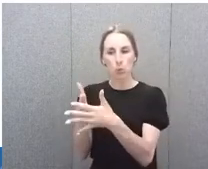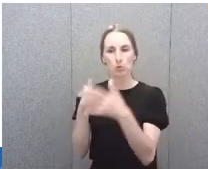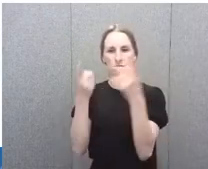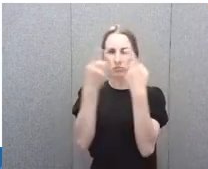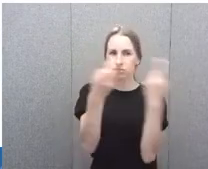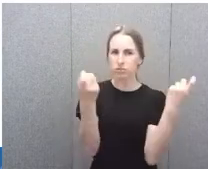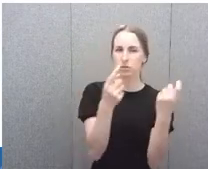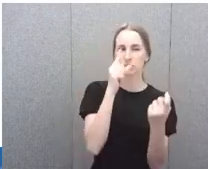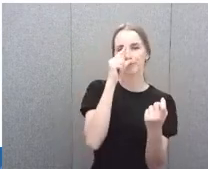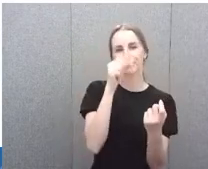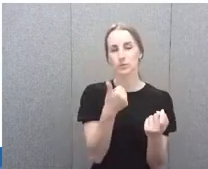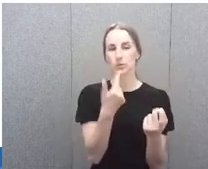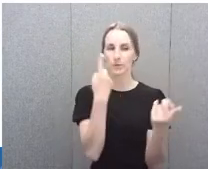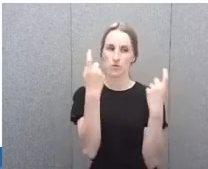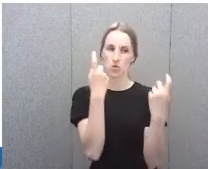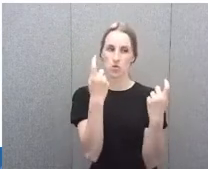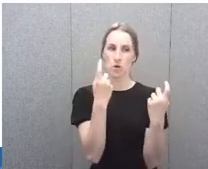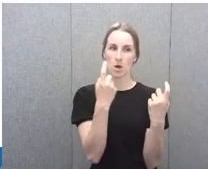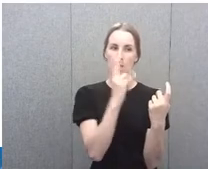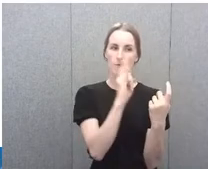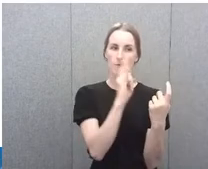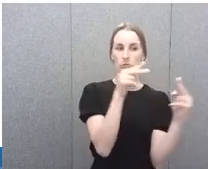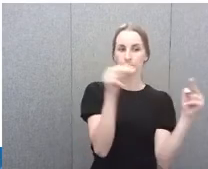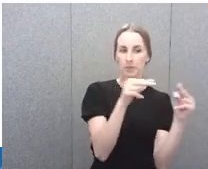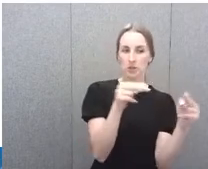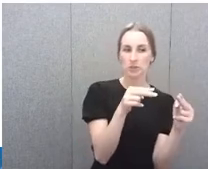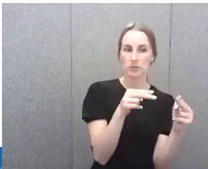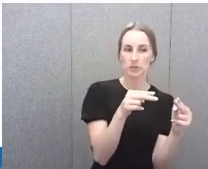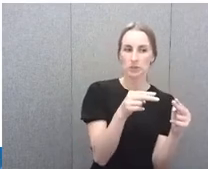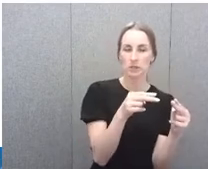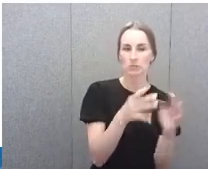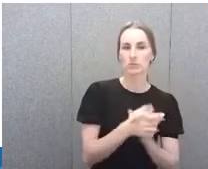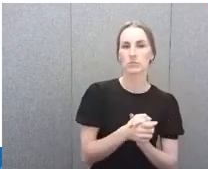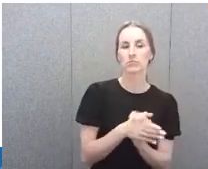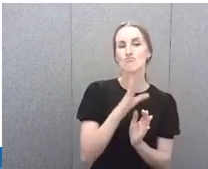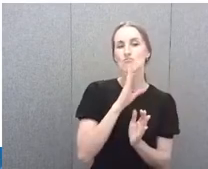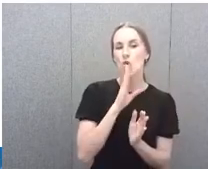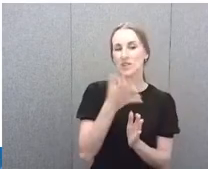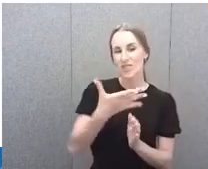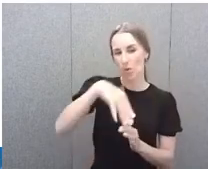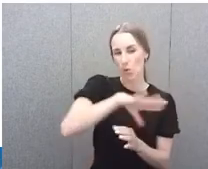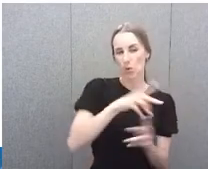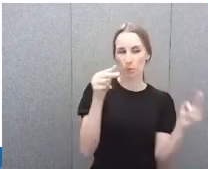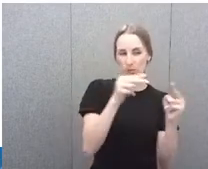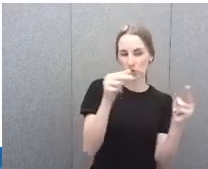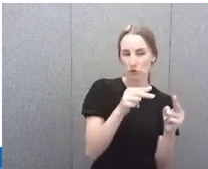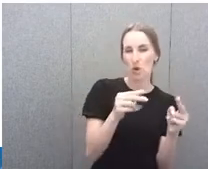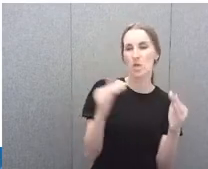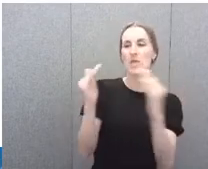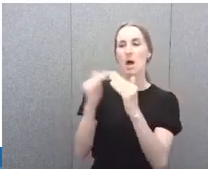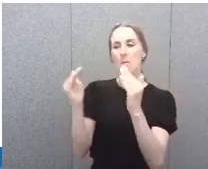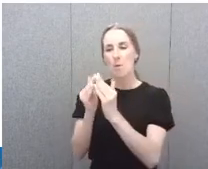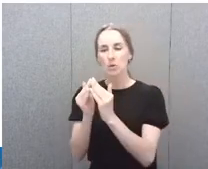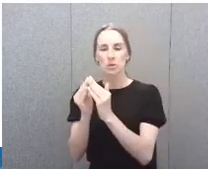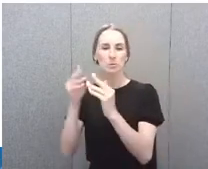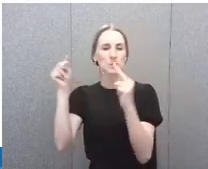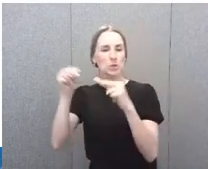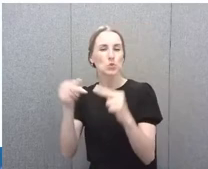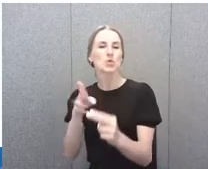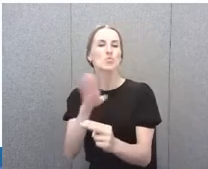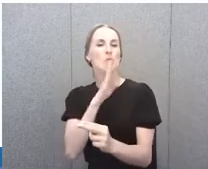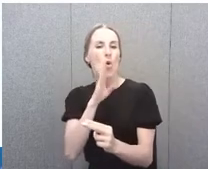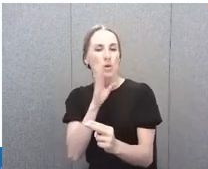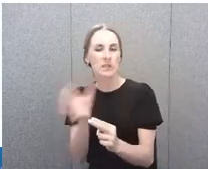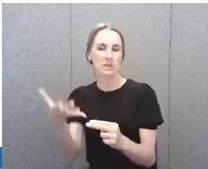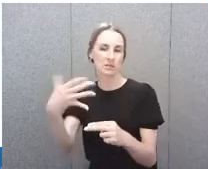И наш контролер по равным правам также говорит о том, что